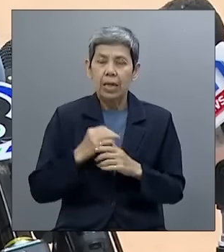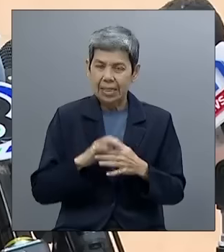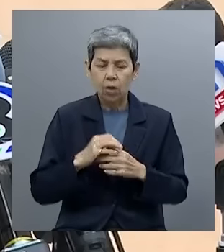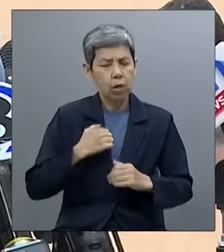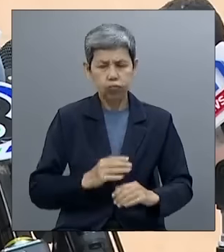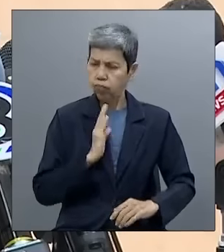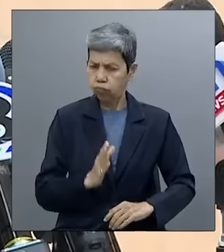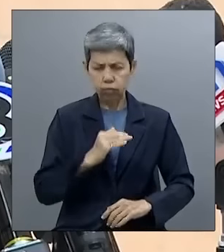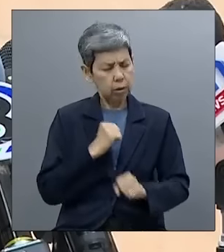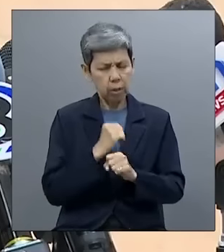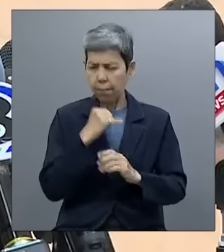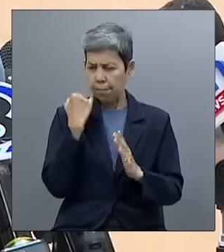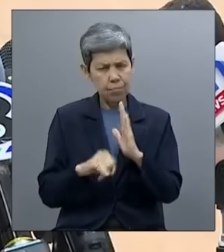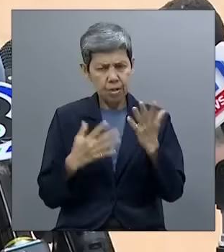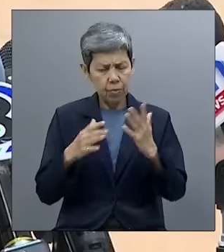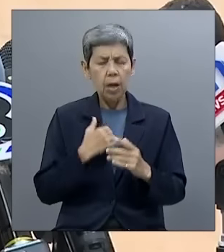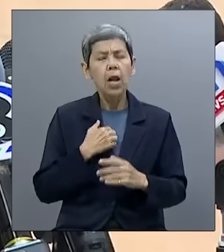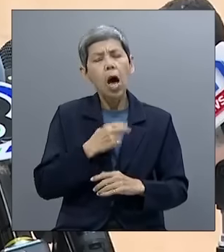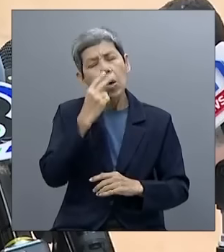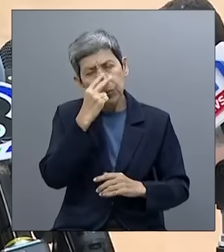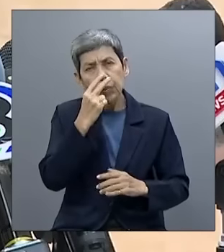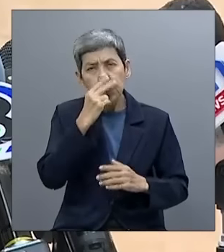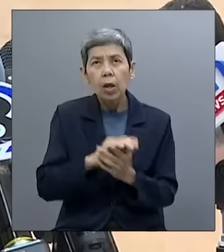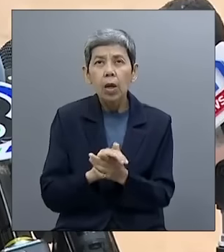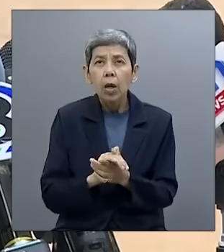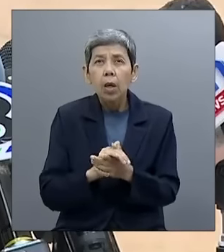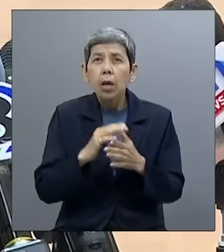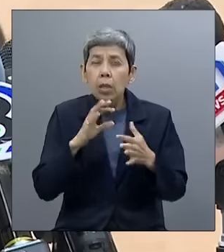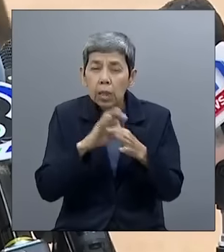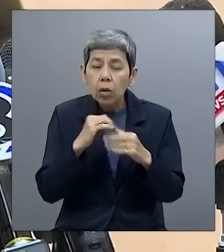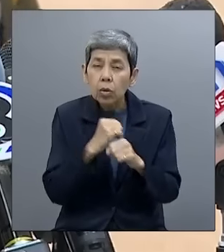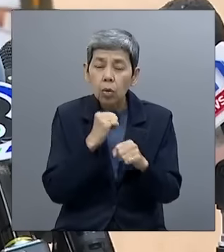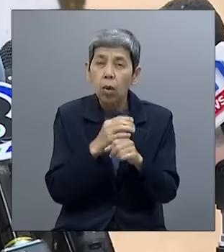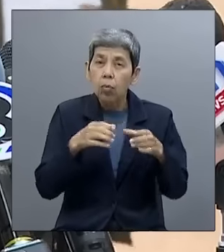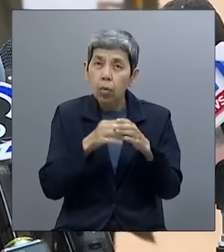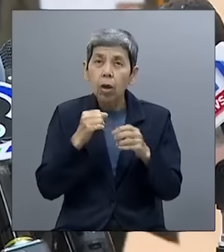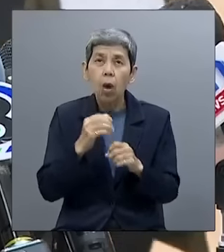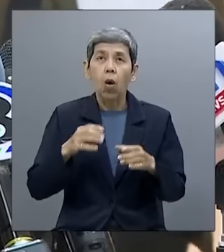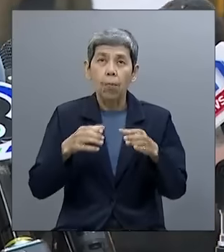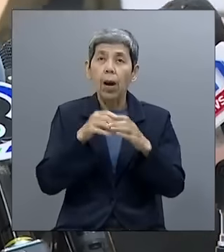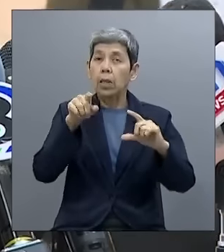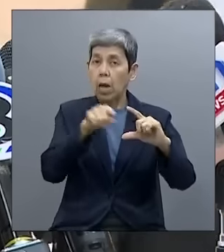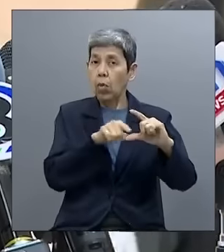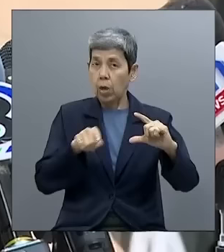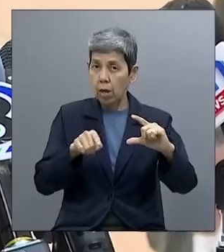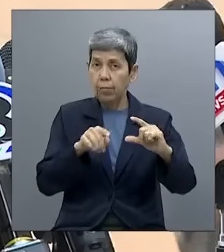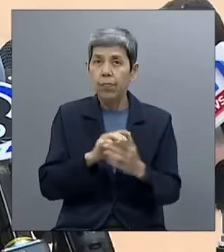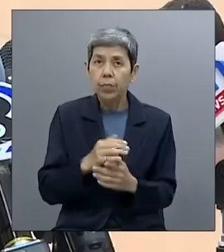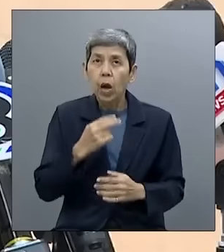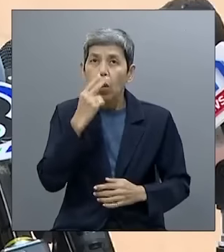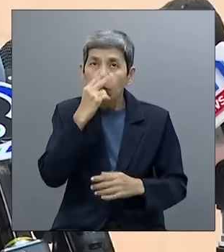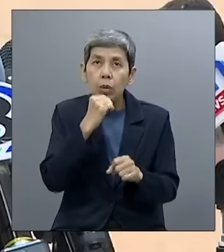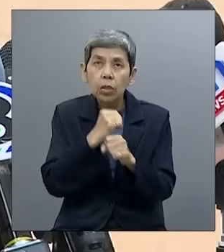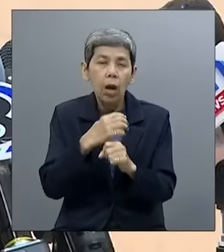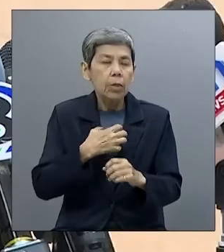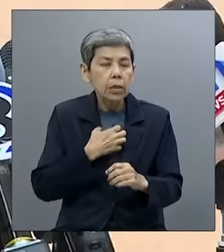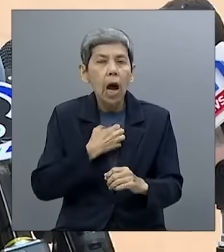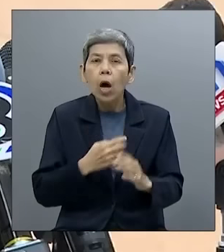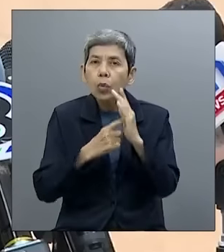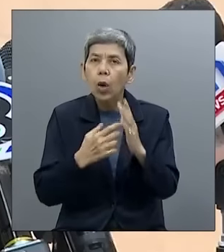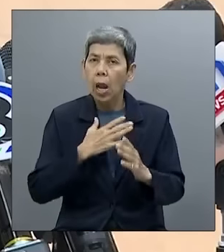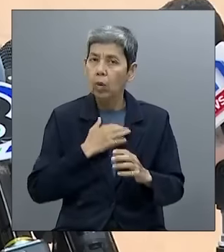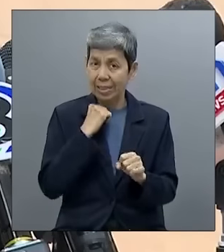ริสุทธิ์ของเราเนี่ยมันไม่ได้มีความสำคัญเพียงแค่ต่อชะตากรรมและก็อนาคตของพรรคก้าวไกลอย่างเดียวนะครับแต่มันเป็นการพยายามจะพิสูจน์ว่าสิ่งที่เ